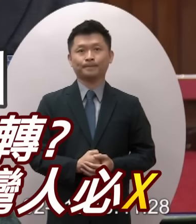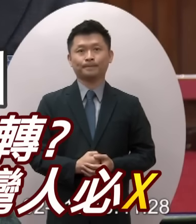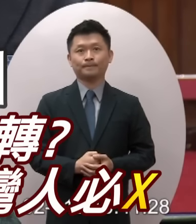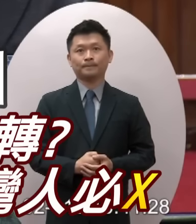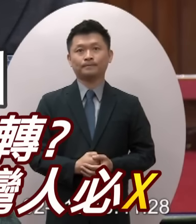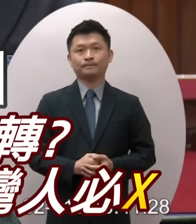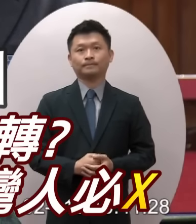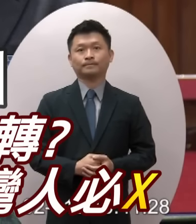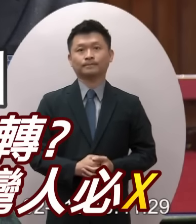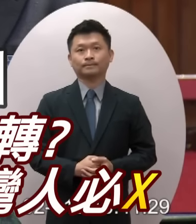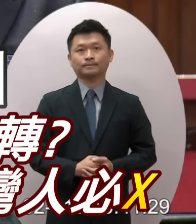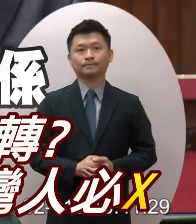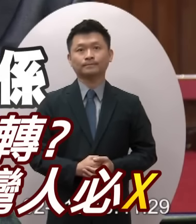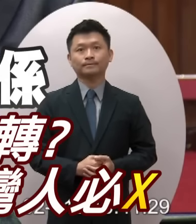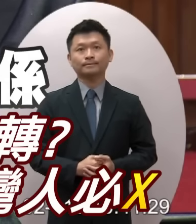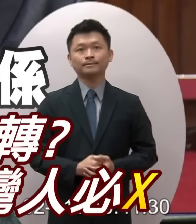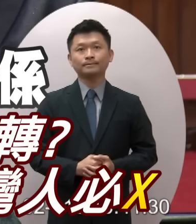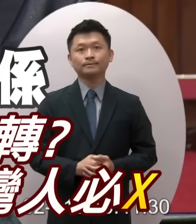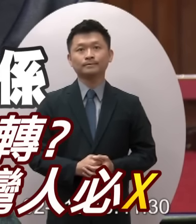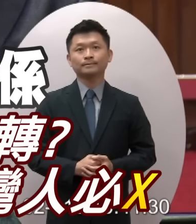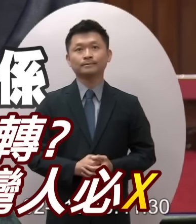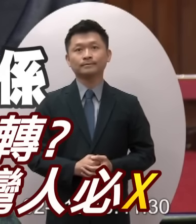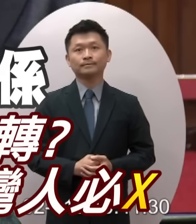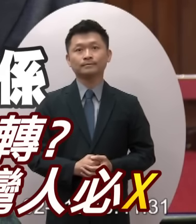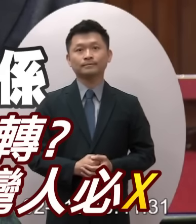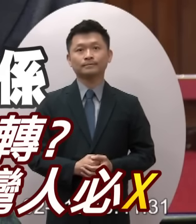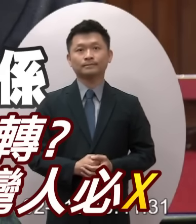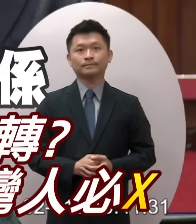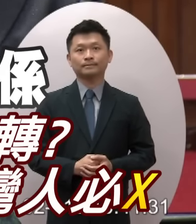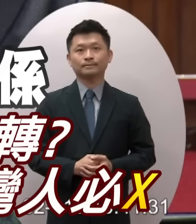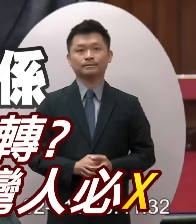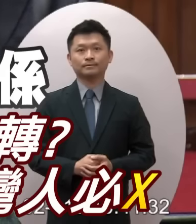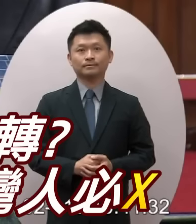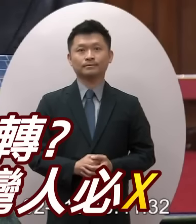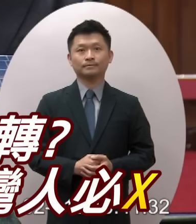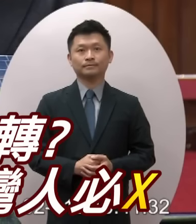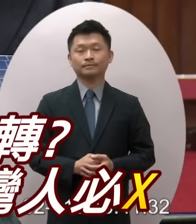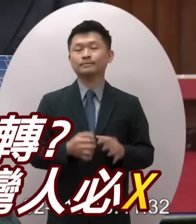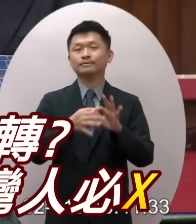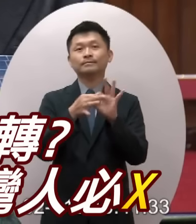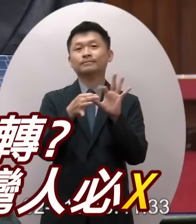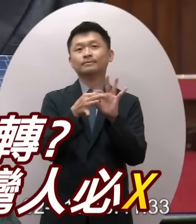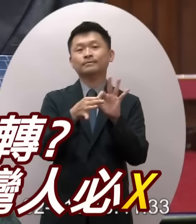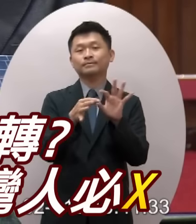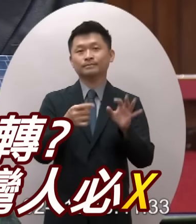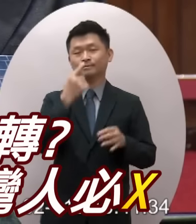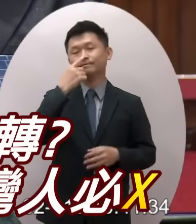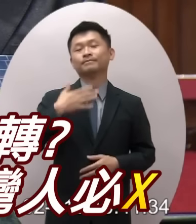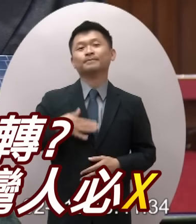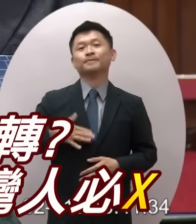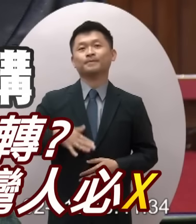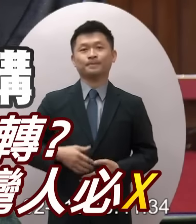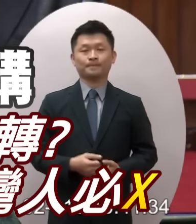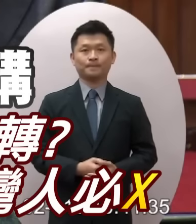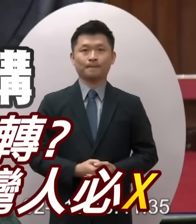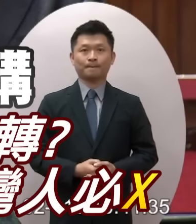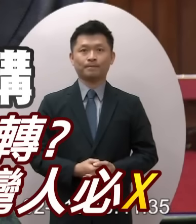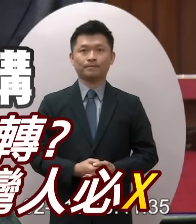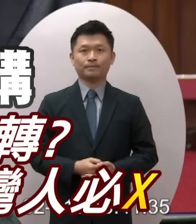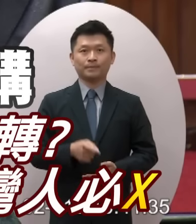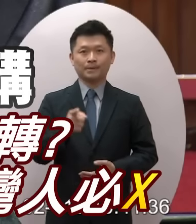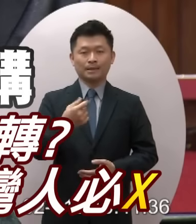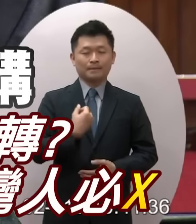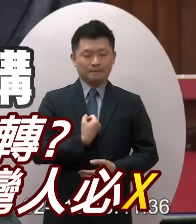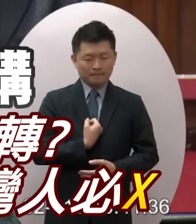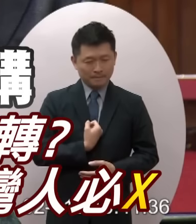想所有的这个大家哦，这个咨询委员的意思，就是讲形成一个大家共识 啦。我了解啦，吼，有委屈